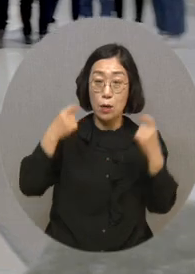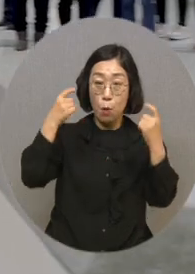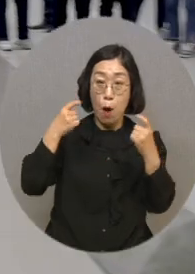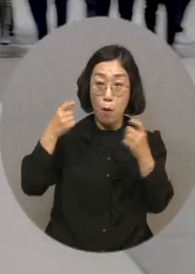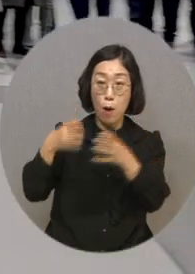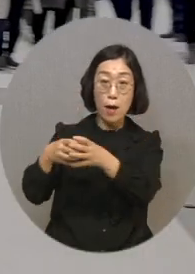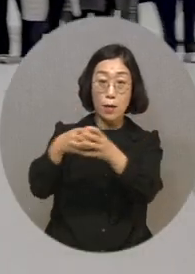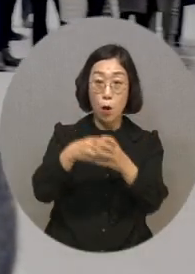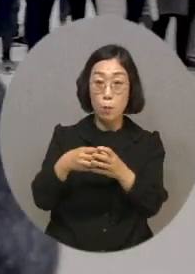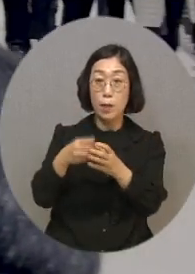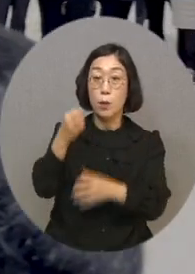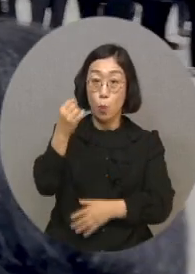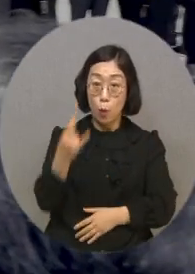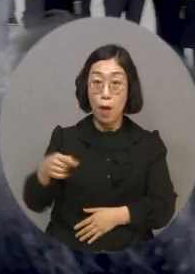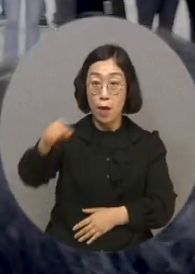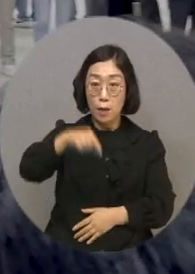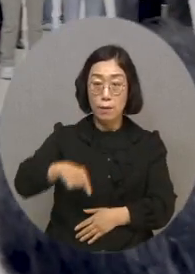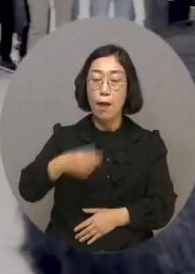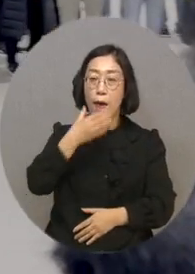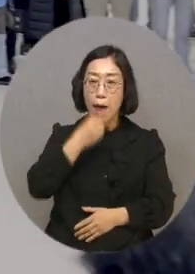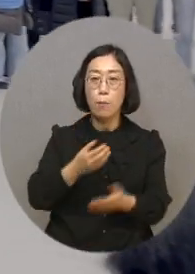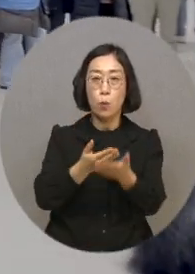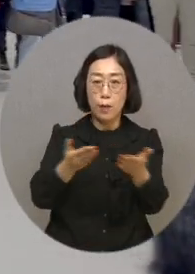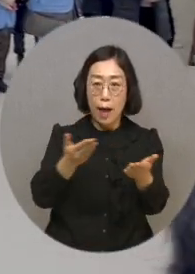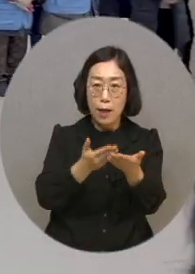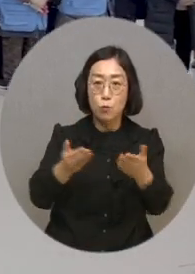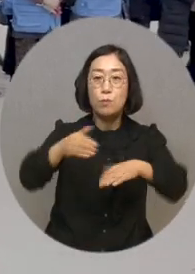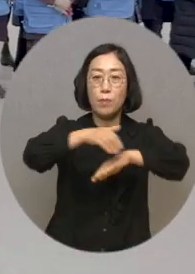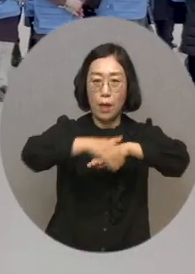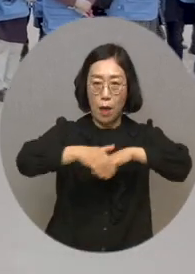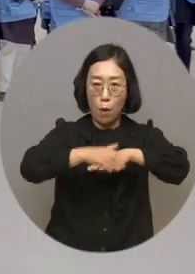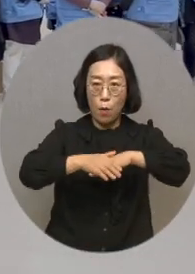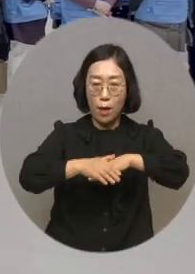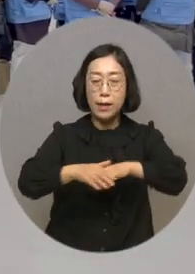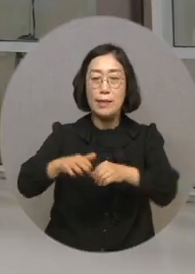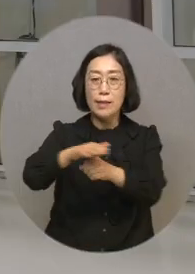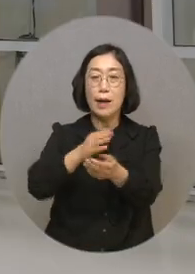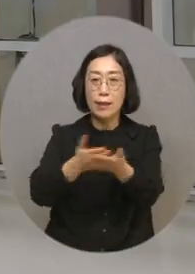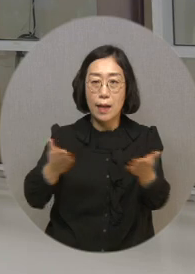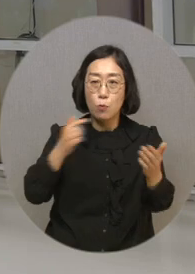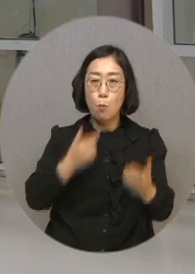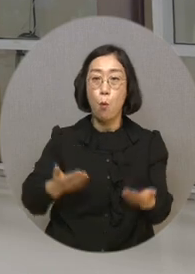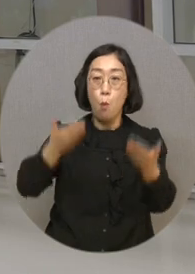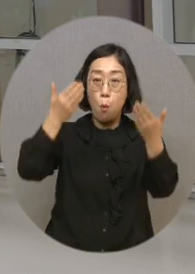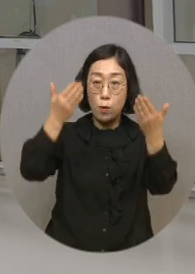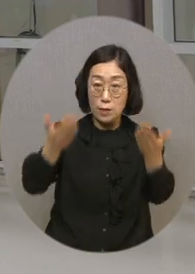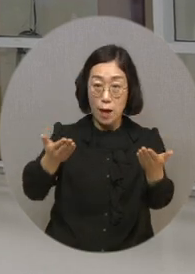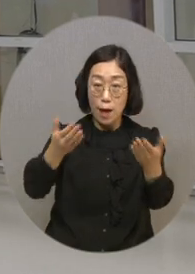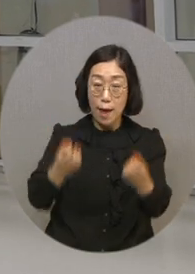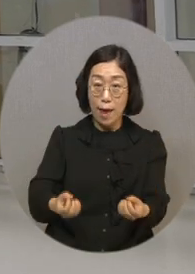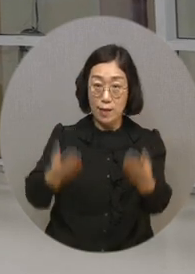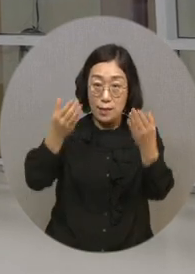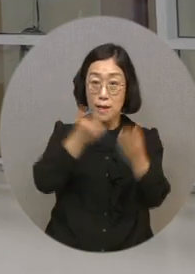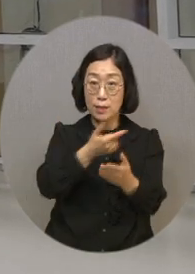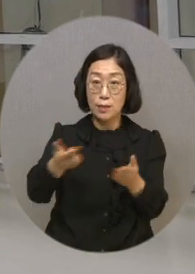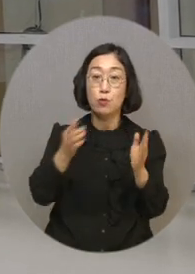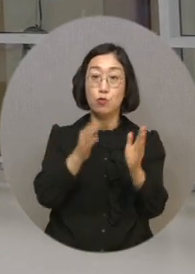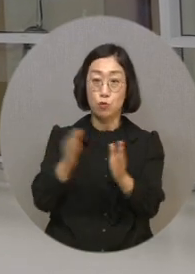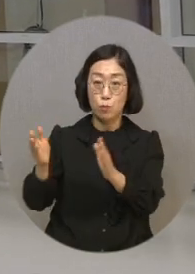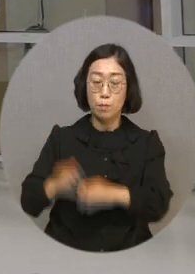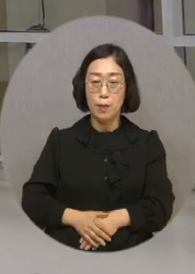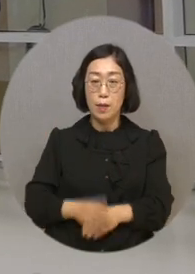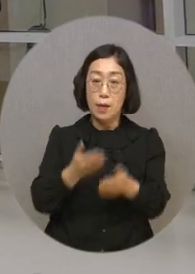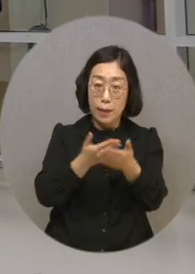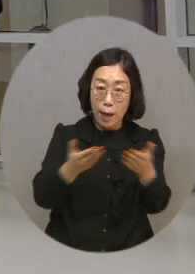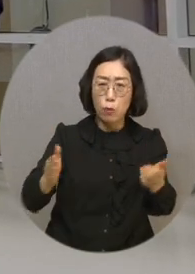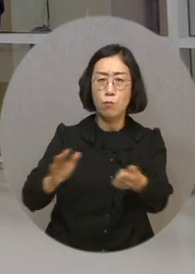이어 올해 또다시 행복나눔 프로젝트 고양시 사랑나눔 봉사 행사를 대규모로 준비해